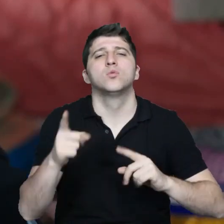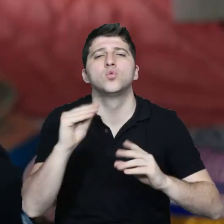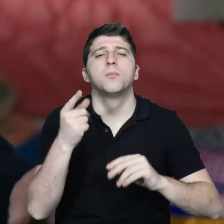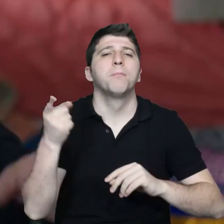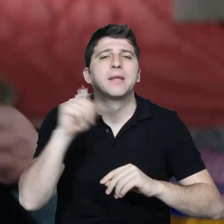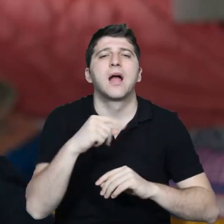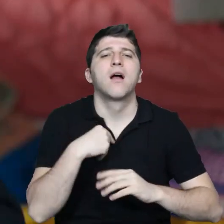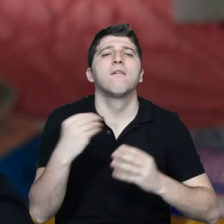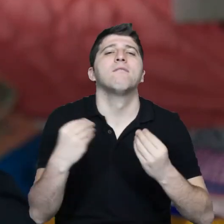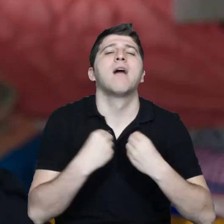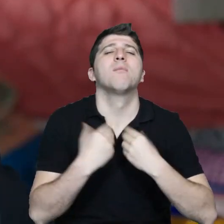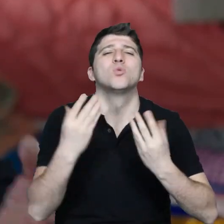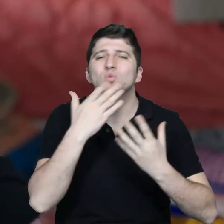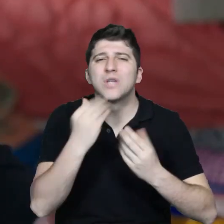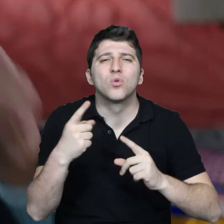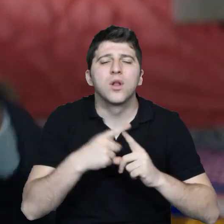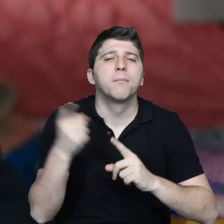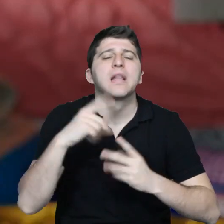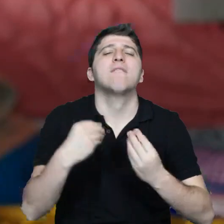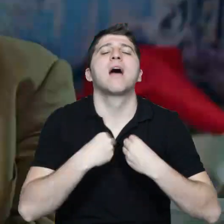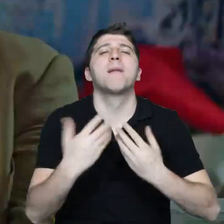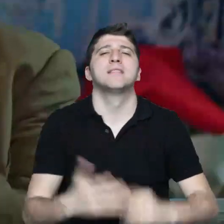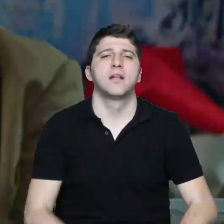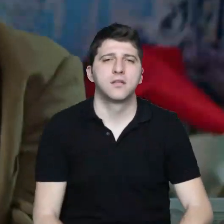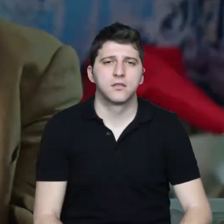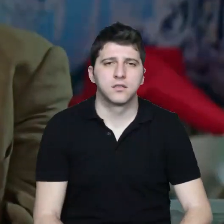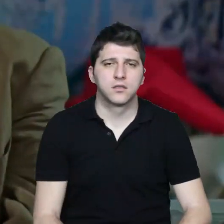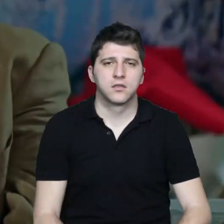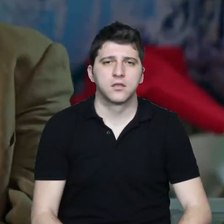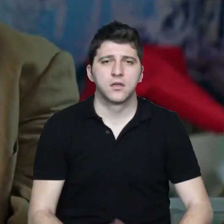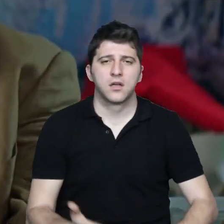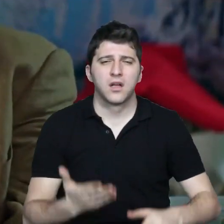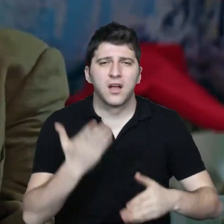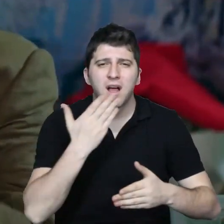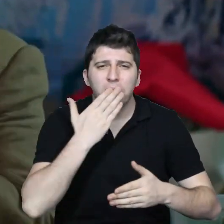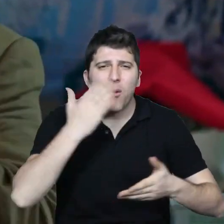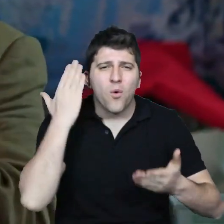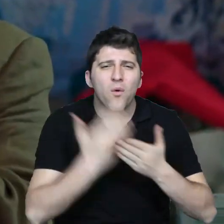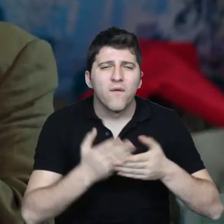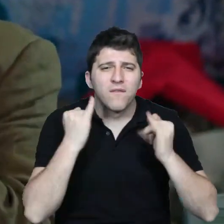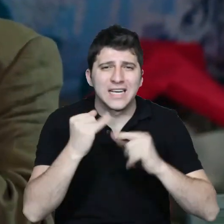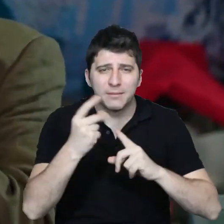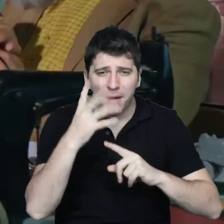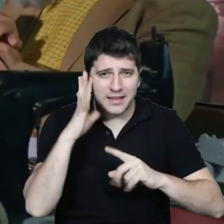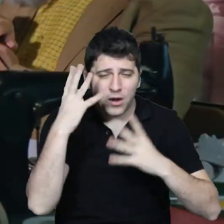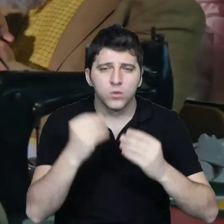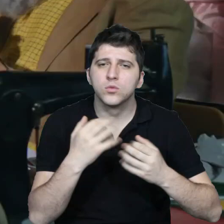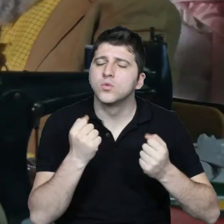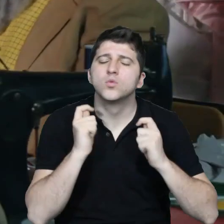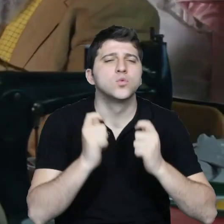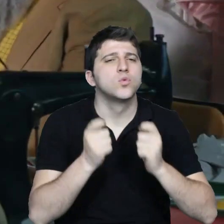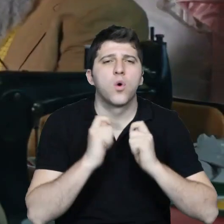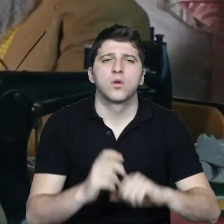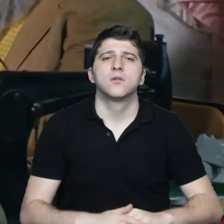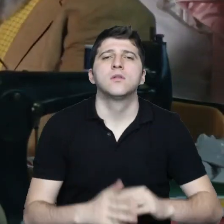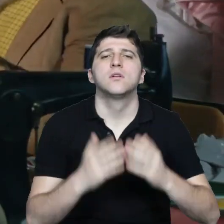çocuğu bize, güzel torunumu geri vermezler. Abu! İbrahim dellendi mi tutamazdı.